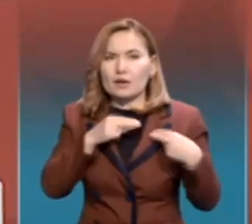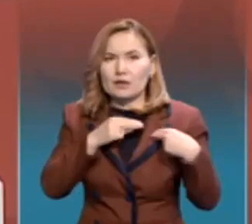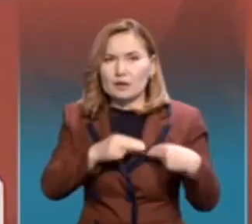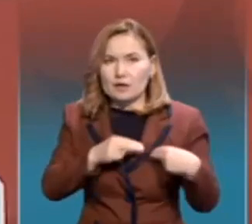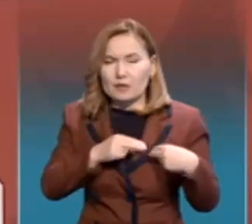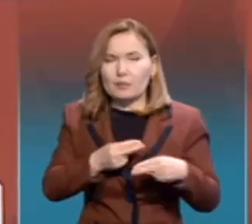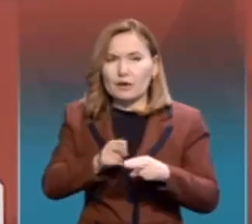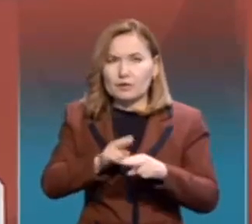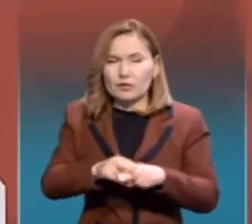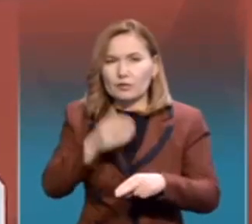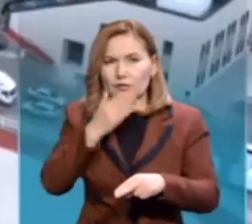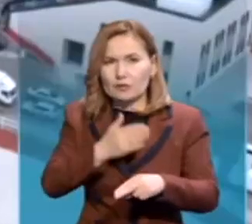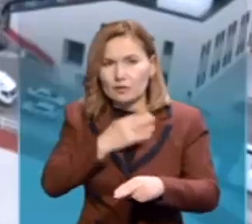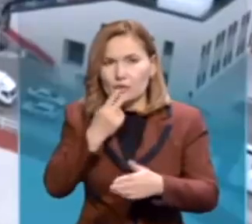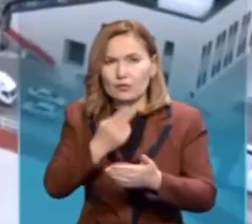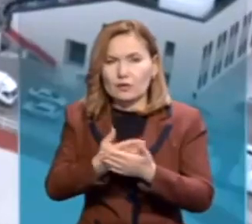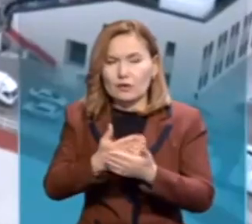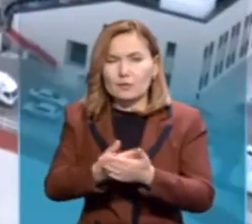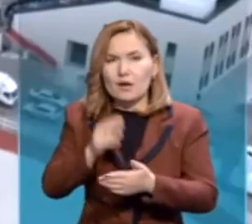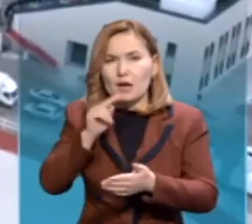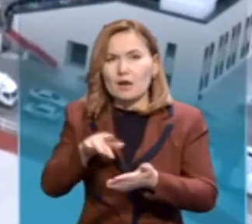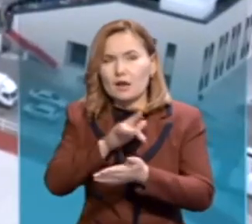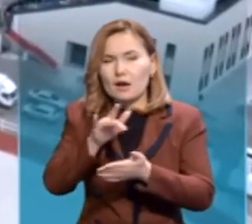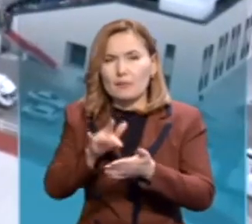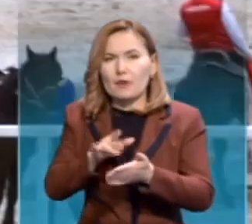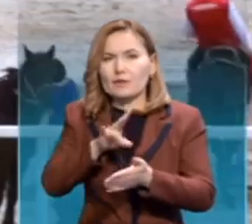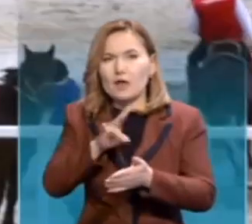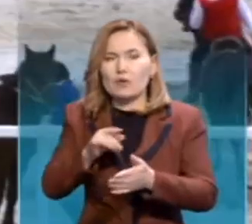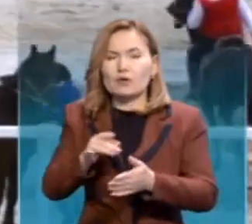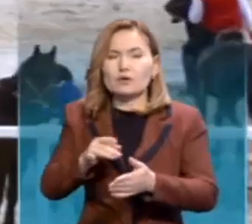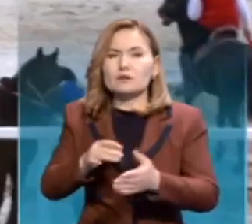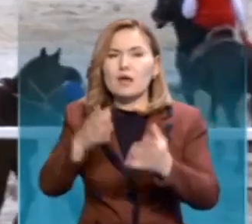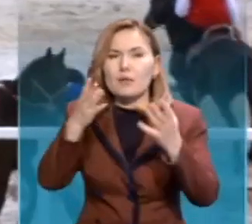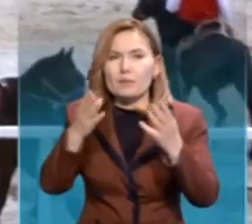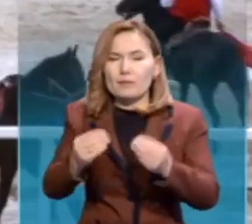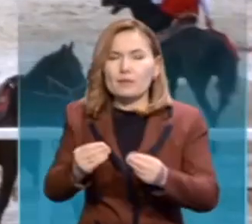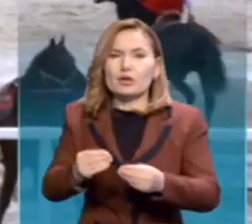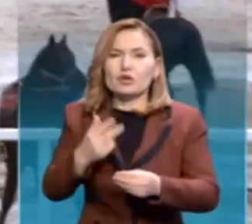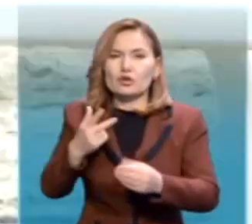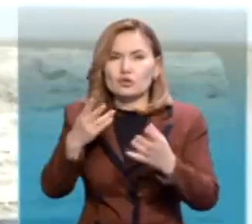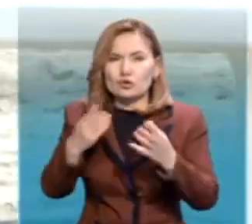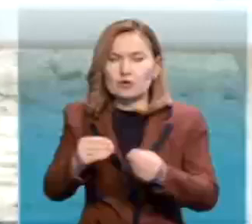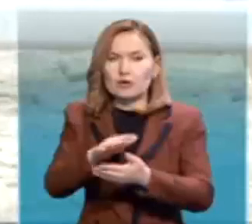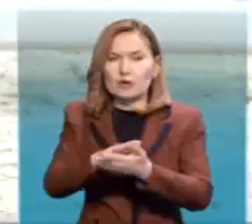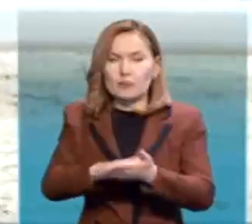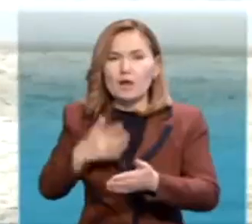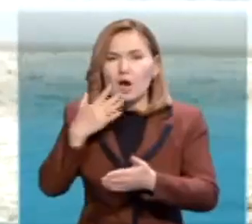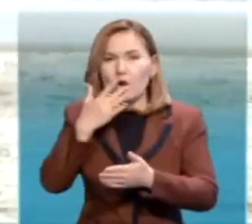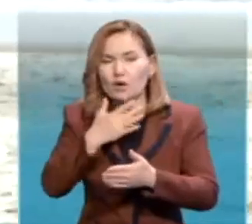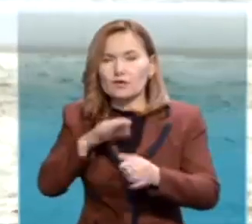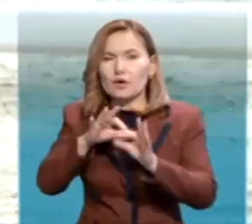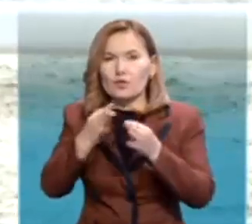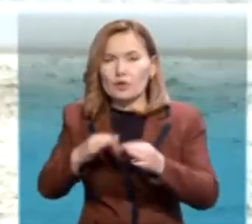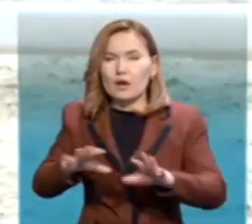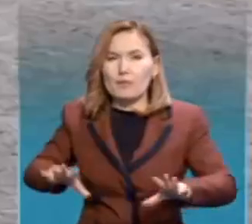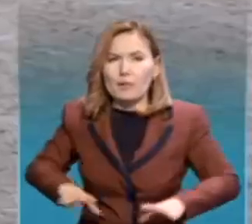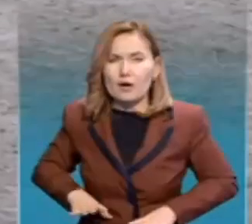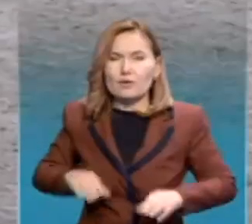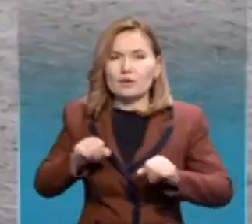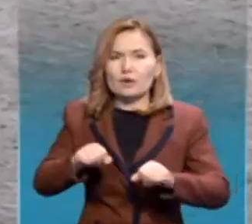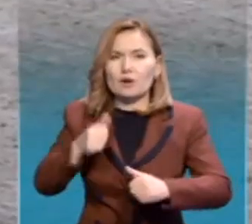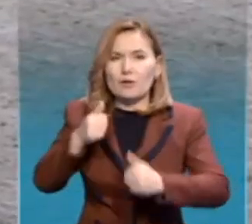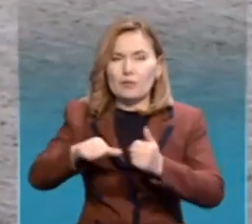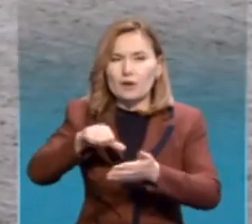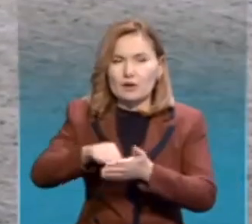мен соны көрсетіп отыр. Шымкентте Наурыз мерекесі 3 күнге жалғасты. Жұртшылық ұлттық өнерімізбен қатар жаңа атшабарда өткен